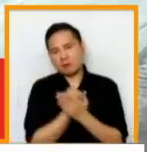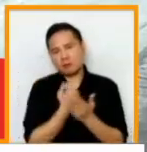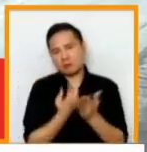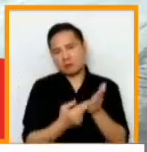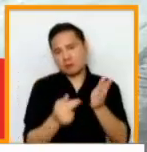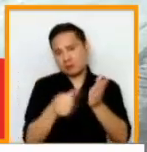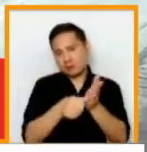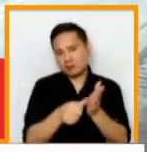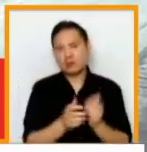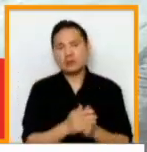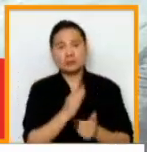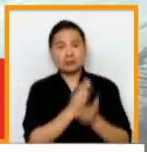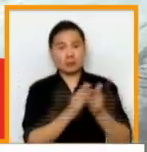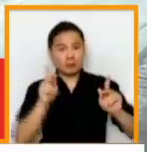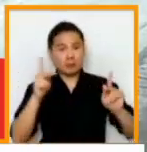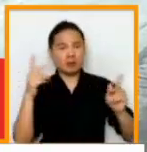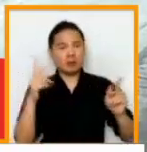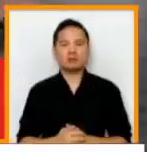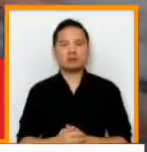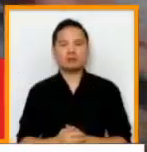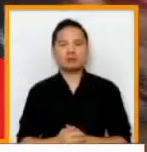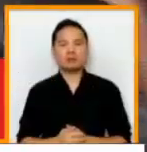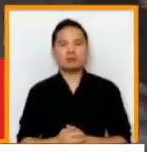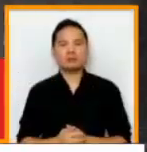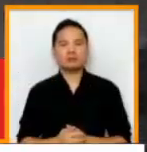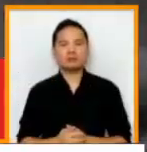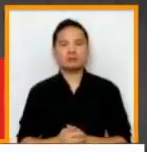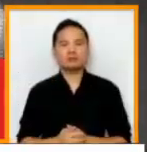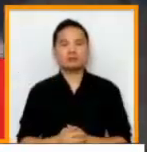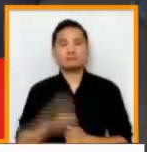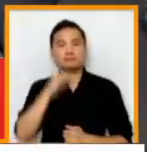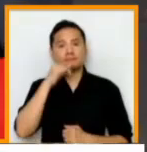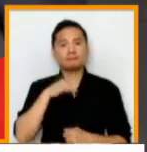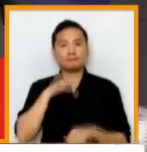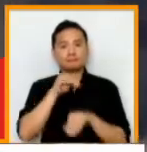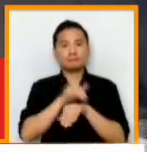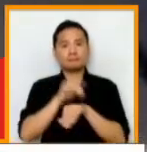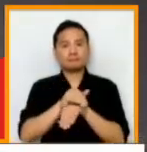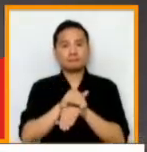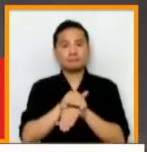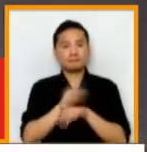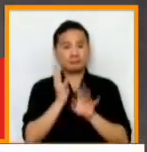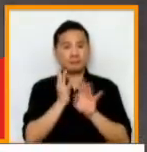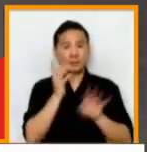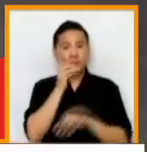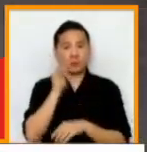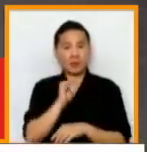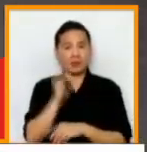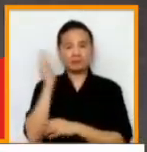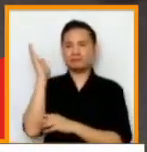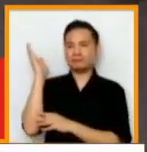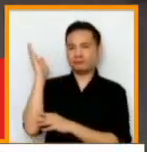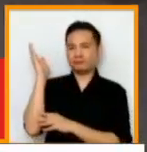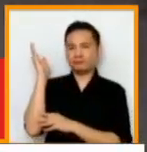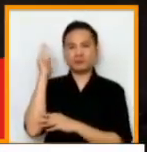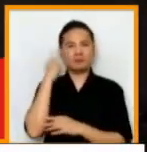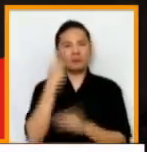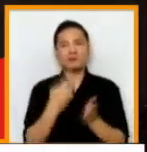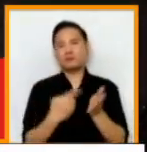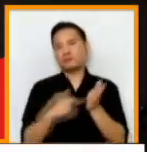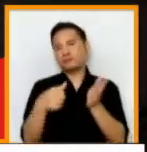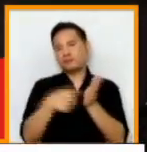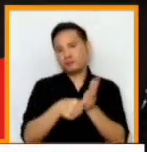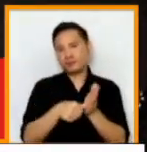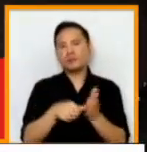nandito dahil palagi daw silang inaabutan ng cut-off. Kagabi pa lang ganito nakahaba ang pila ng mga magpaparehistro para sa eleksyon 2022